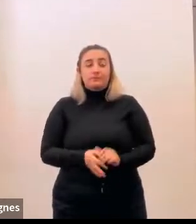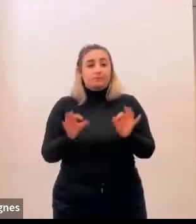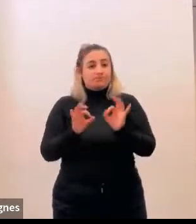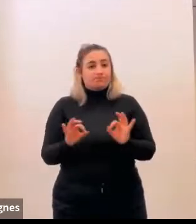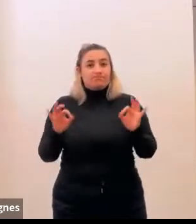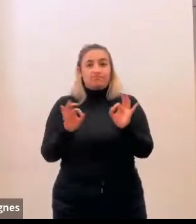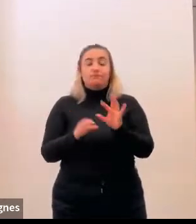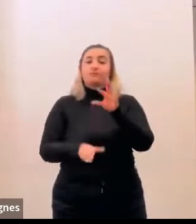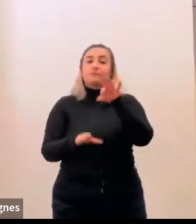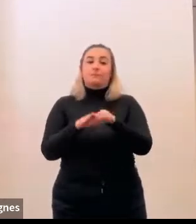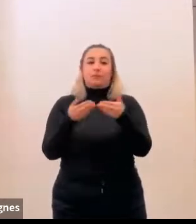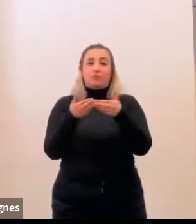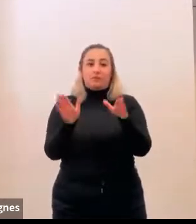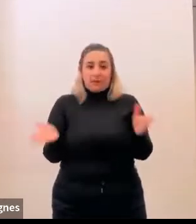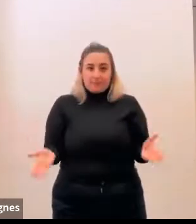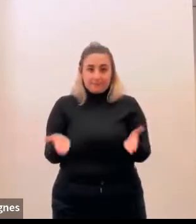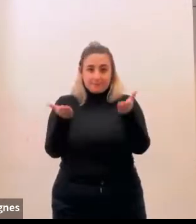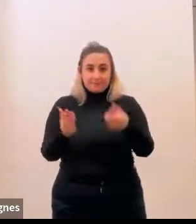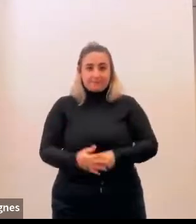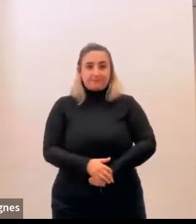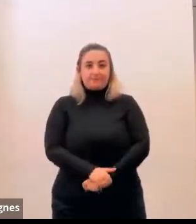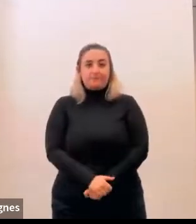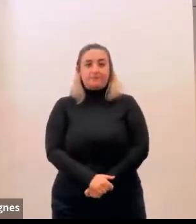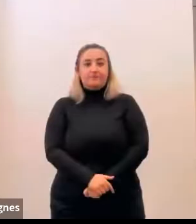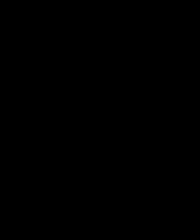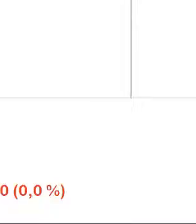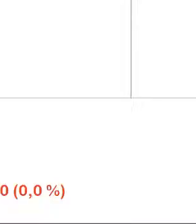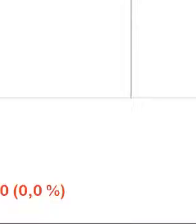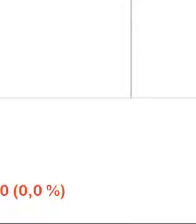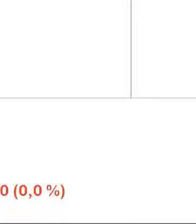Non, donc le scrutin est ouvert.